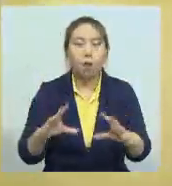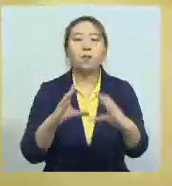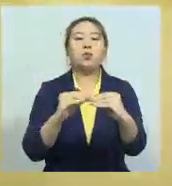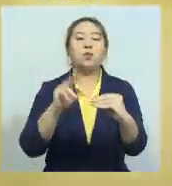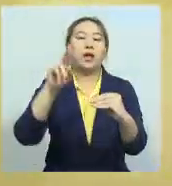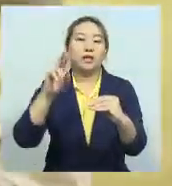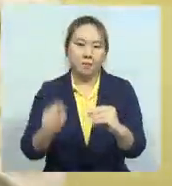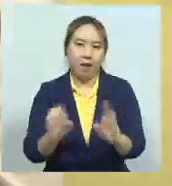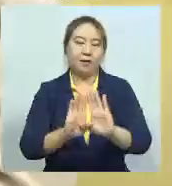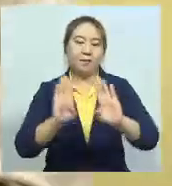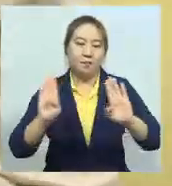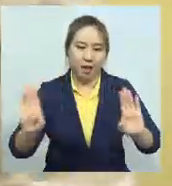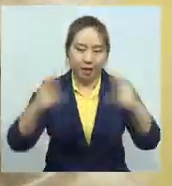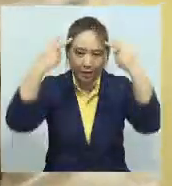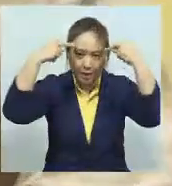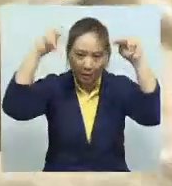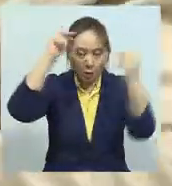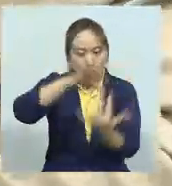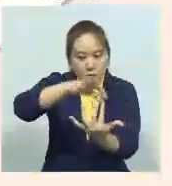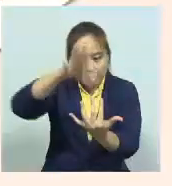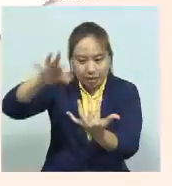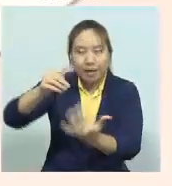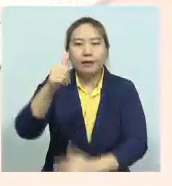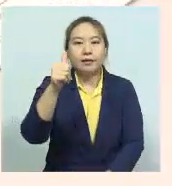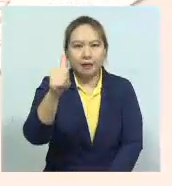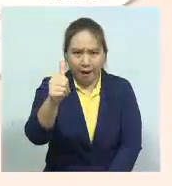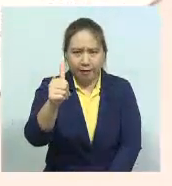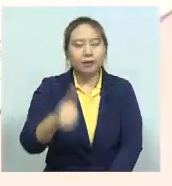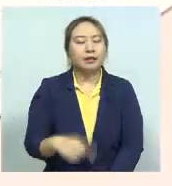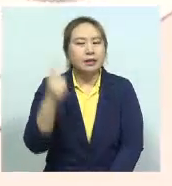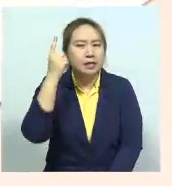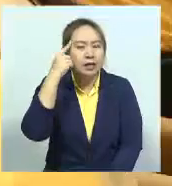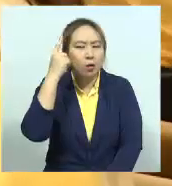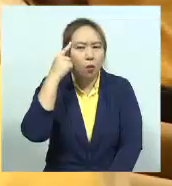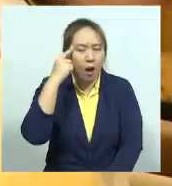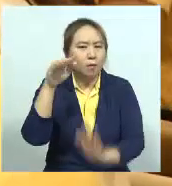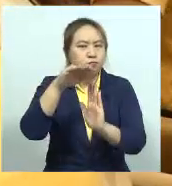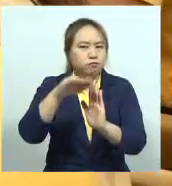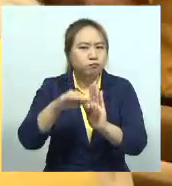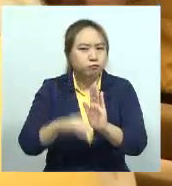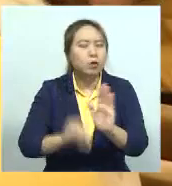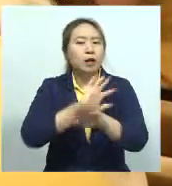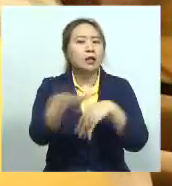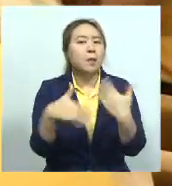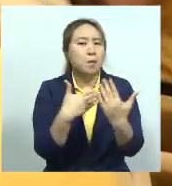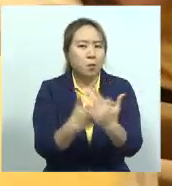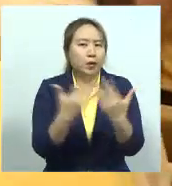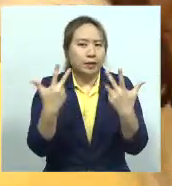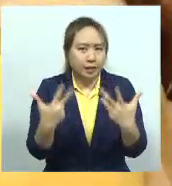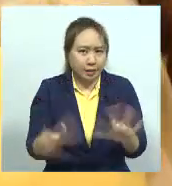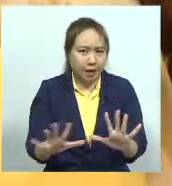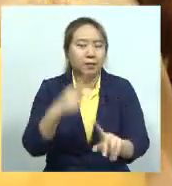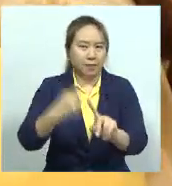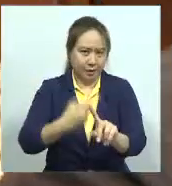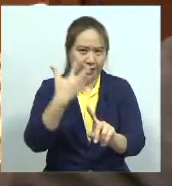มรัฐสภาเพื่อเลือกนายกรัฐมนตรีได้ซึ่งมีการคาดการณ์นะคะว่ากระบวนการทุกอย่างจะแล้วเสร็จภายใน